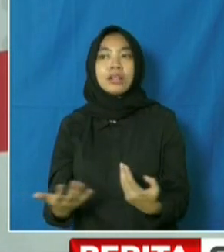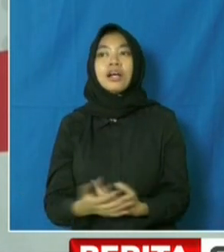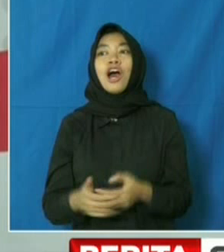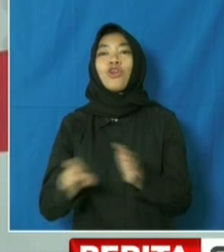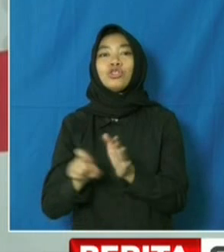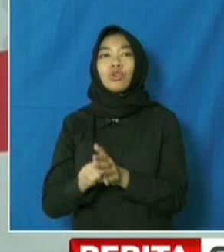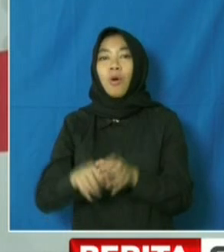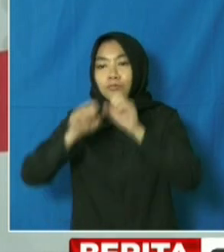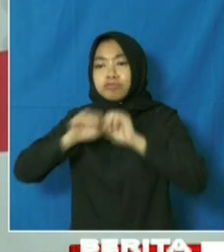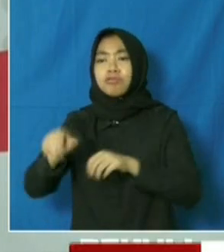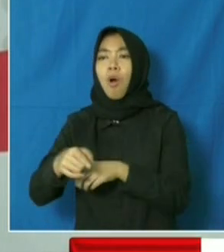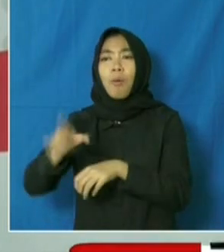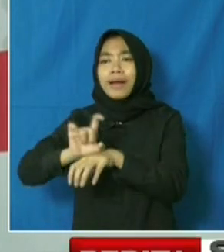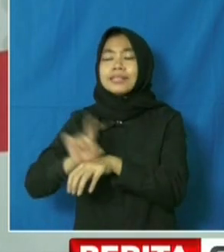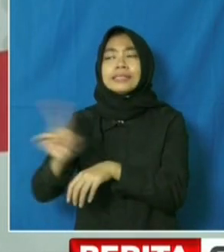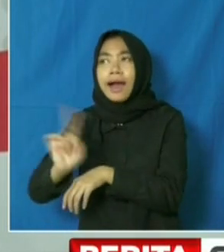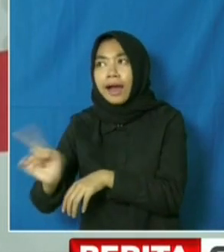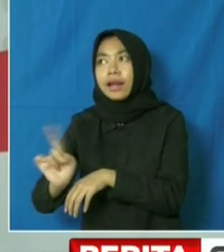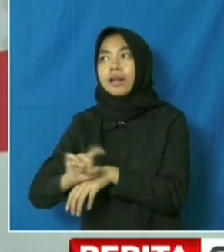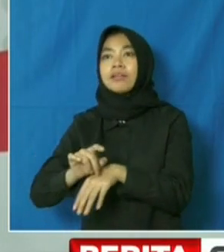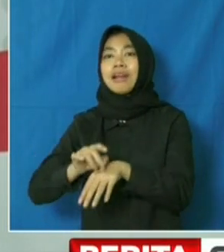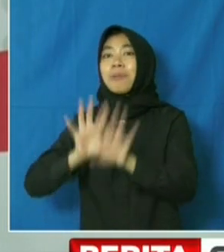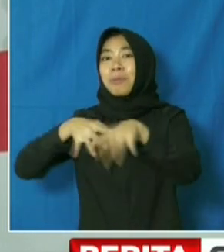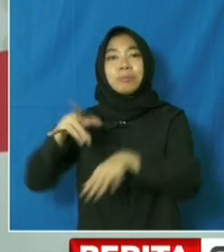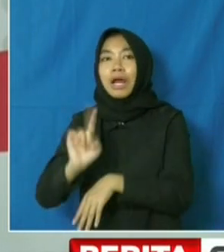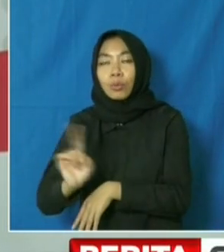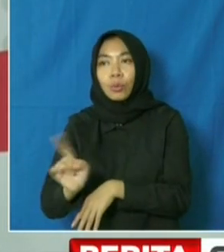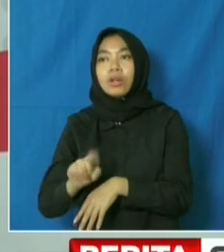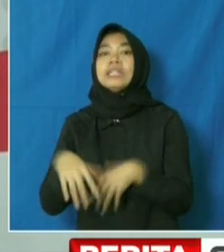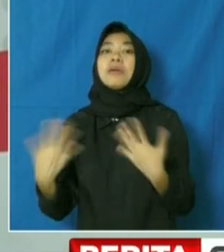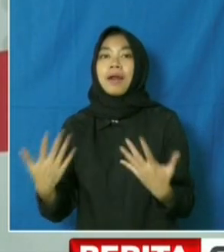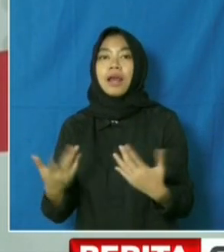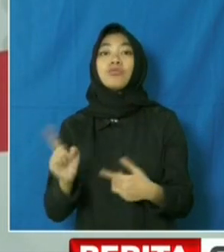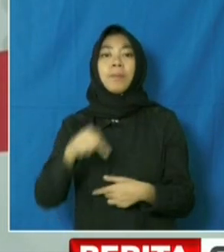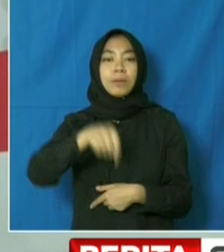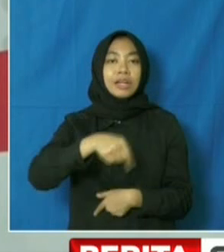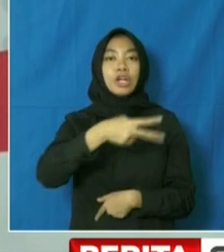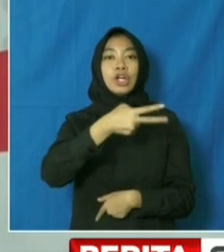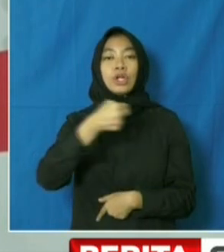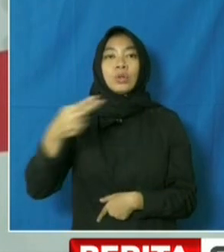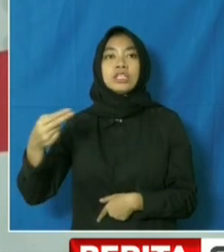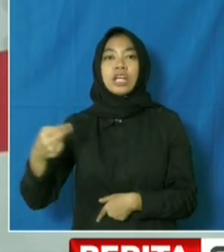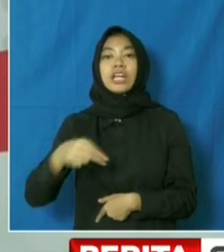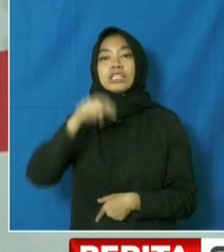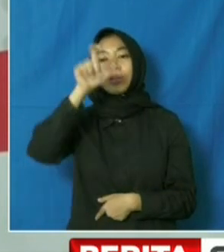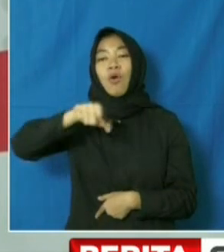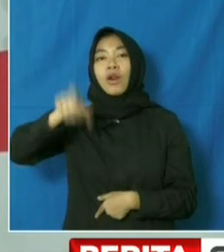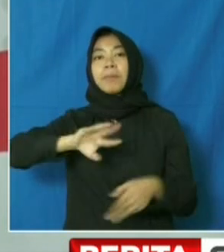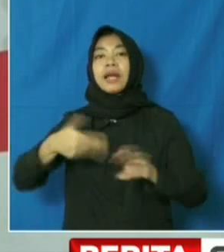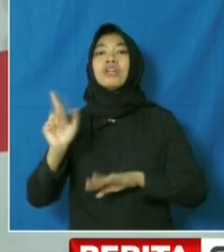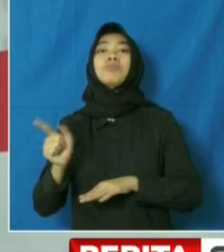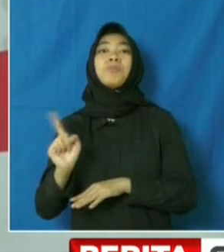rumah tetap ke masjid Adakah perintah yang mengikat mengingat angka kematian di Indonesia mengenai virus ini cukup tinggi